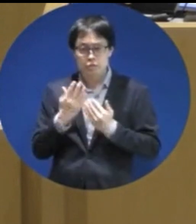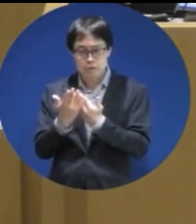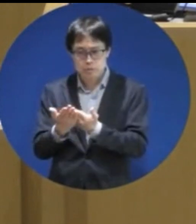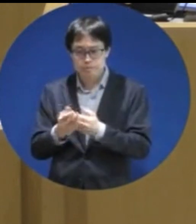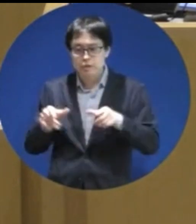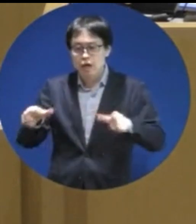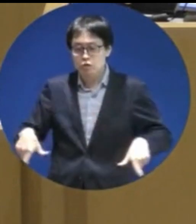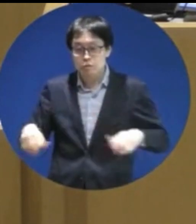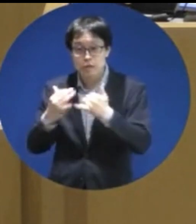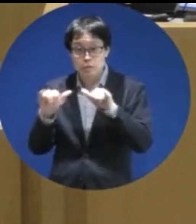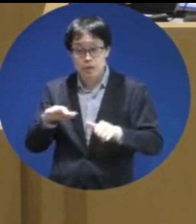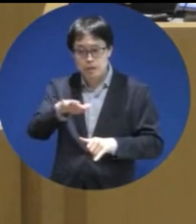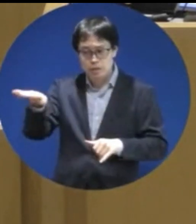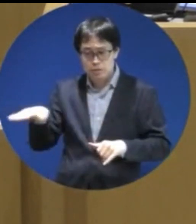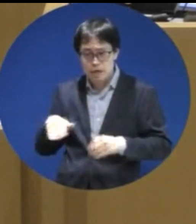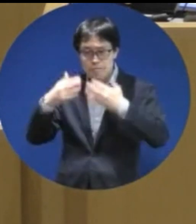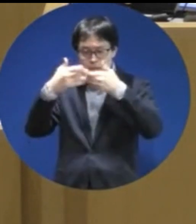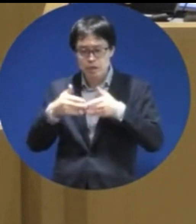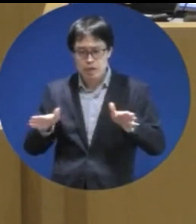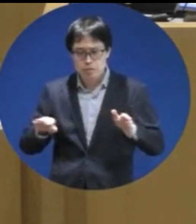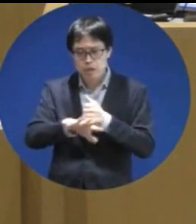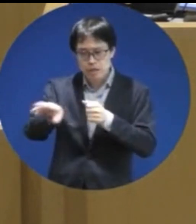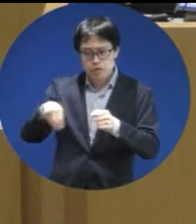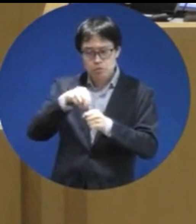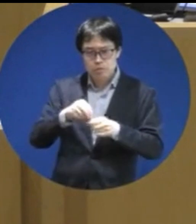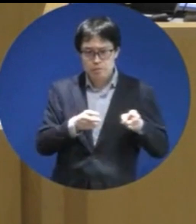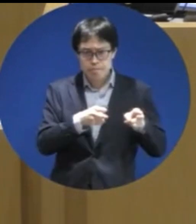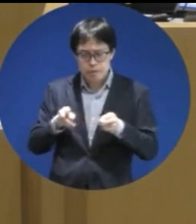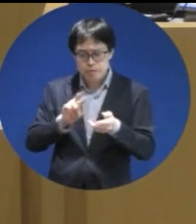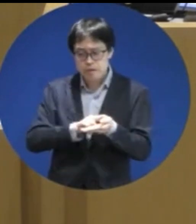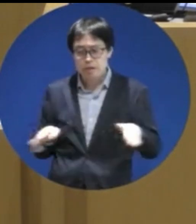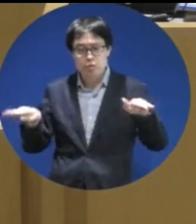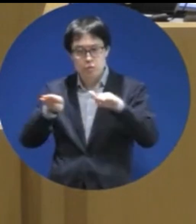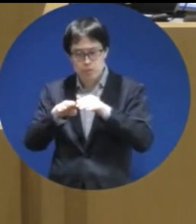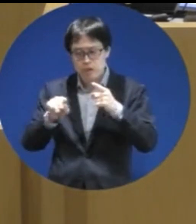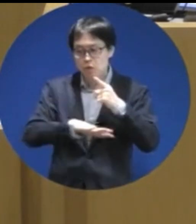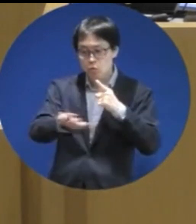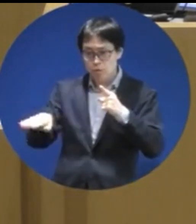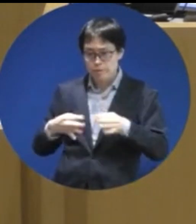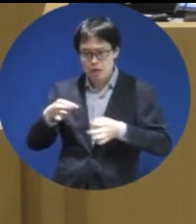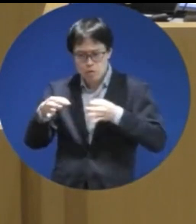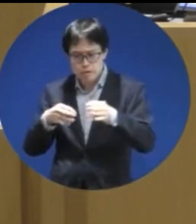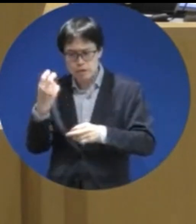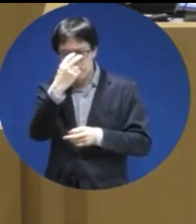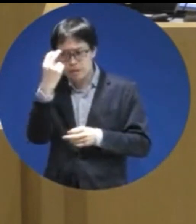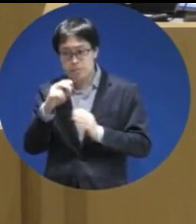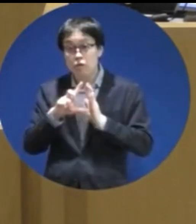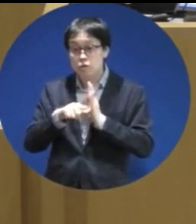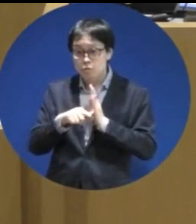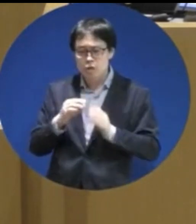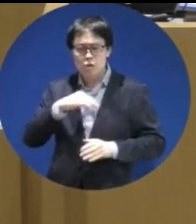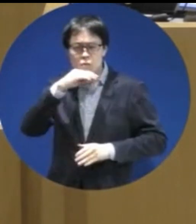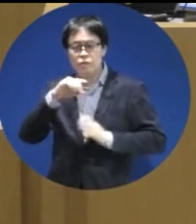車椅子の方などがバリアフリーやインクルーシブな整備のされた病院や公園、店舗などを調べるのも、お年寄りの